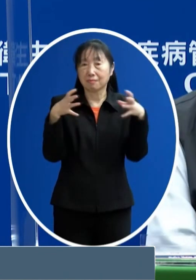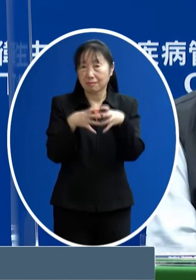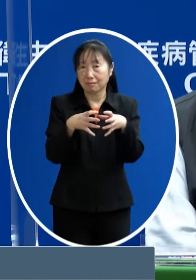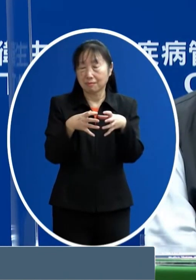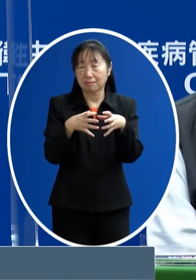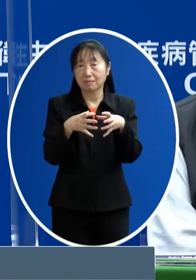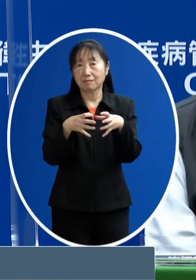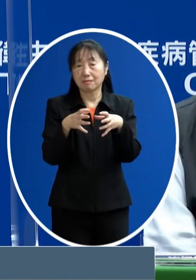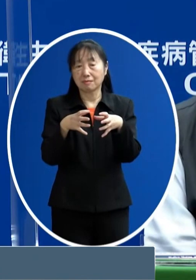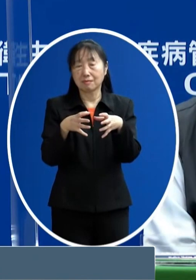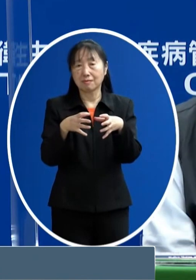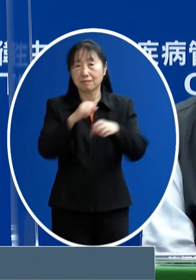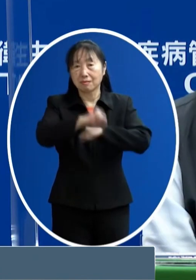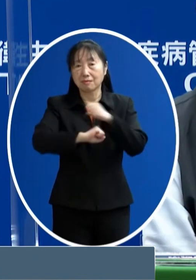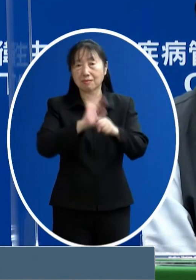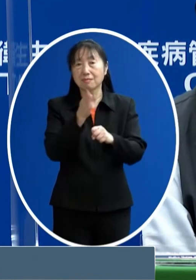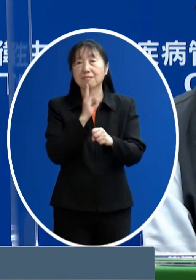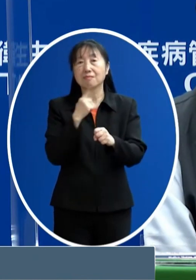哦，那当然都在一个传播链哈，那当然是一个比较好消息。不过事实上，哦，它是在哈，等于是在北南哈，同时都有哈，它并虽然是一个群聚，可是从